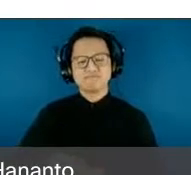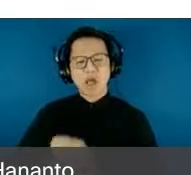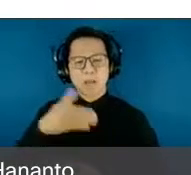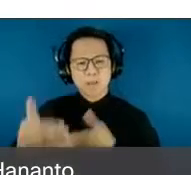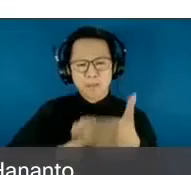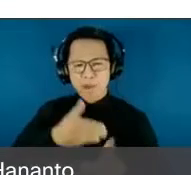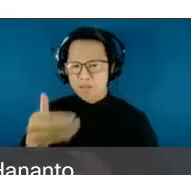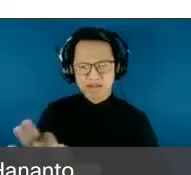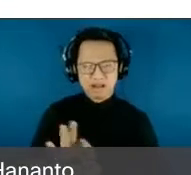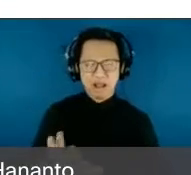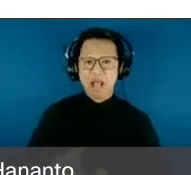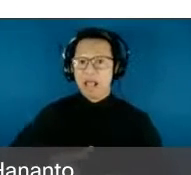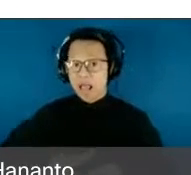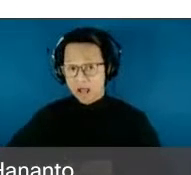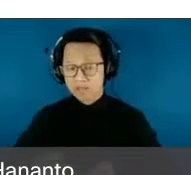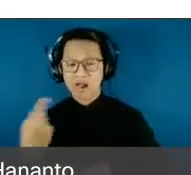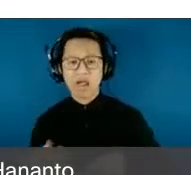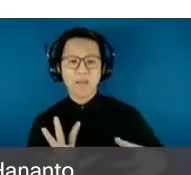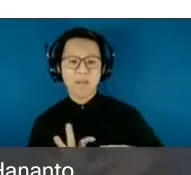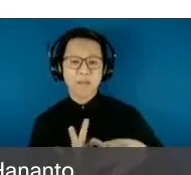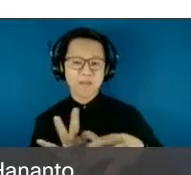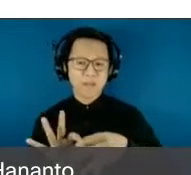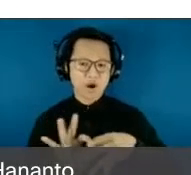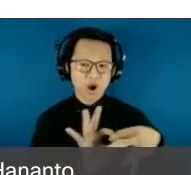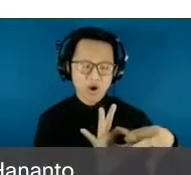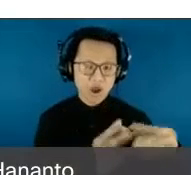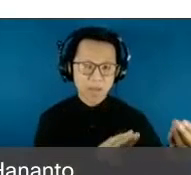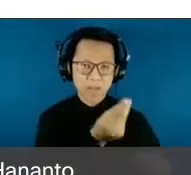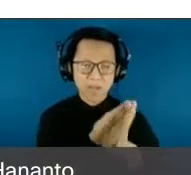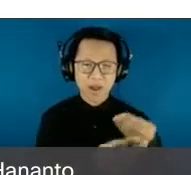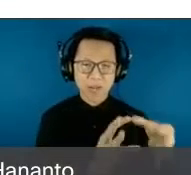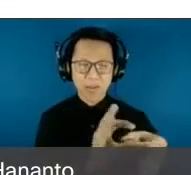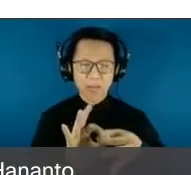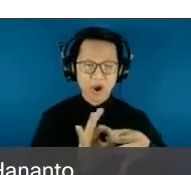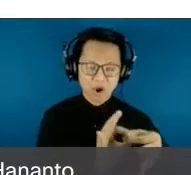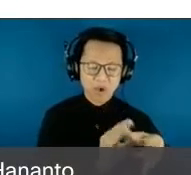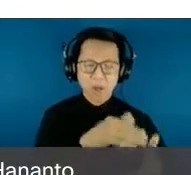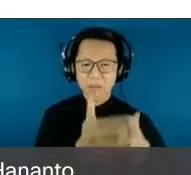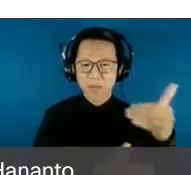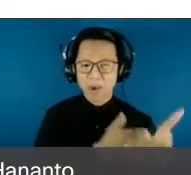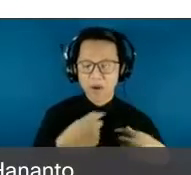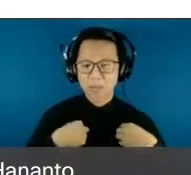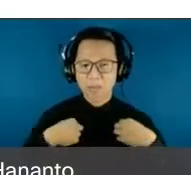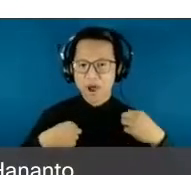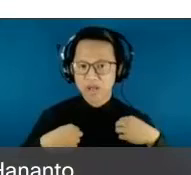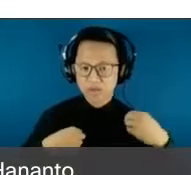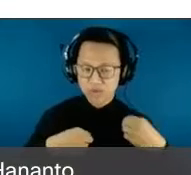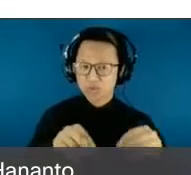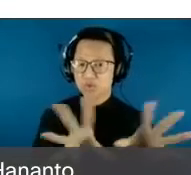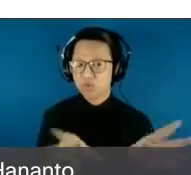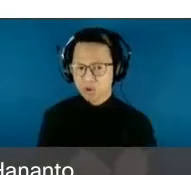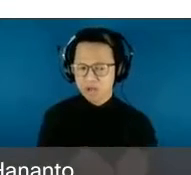bekerja sama dengan bisnis partner kita yang adalah pabrik garments dan textile yang ada sekitar